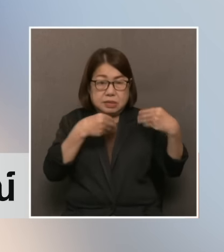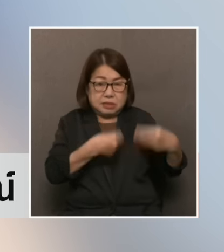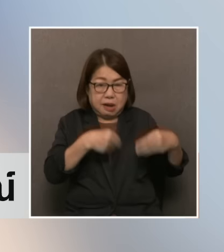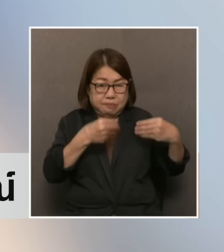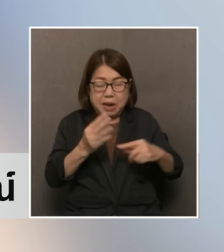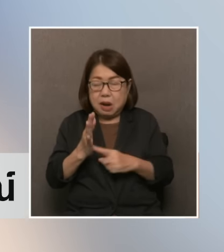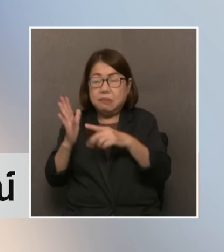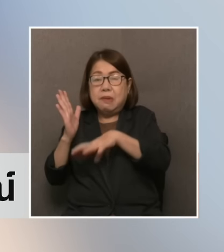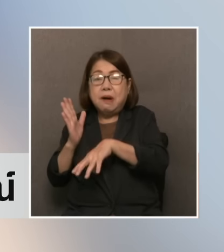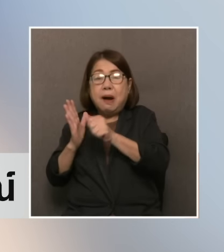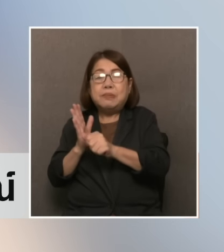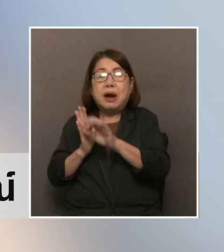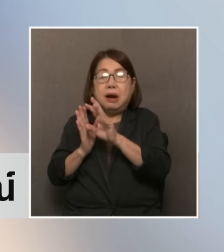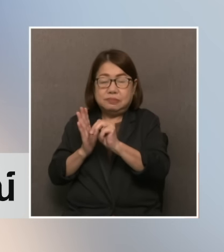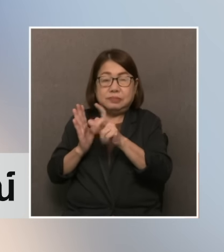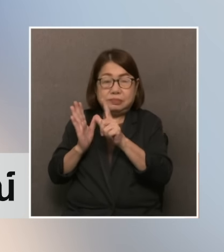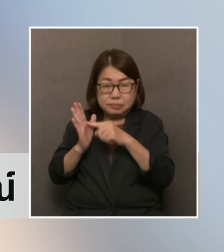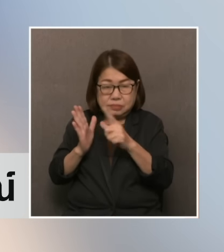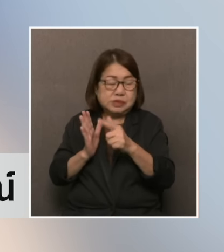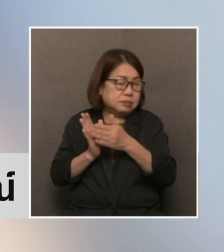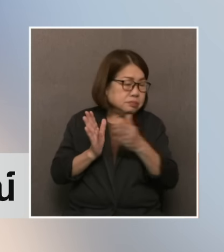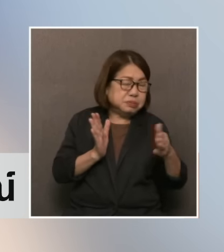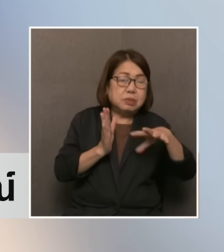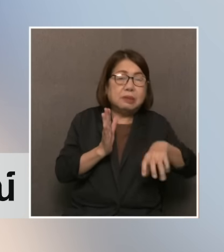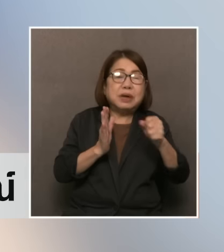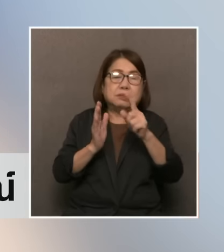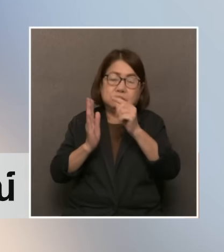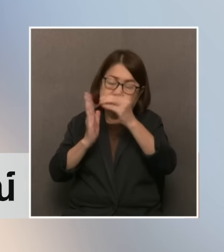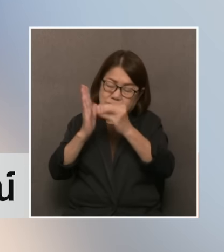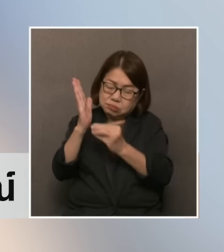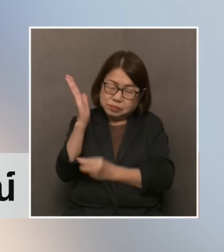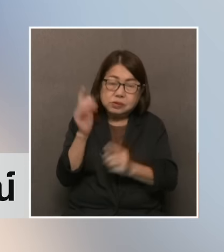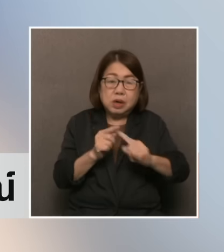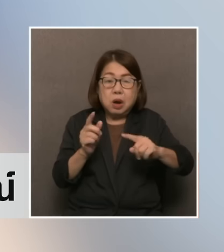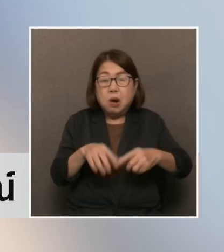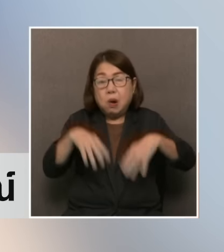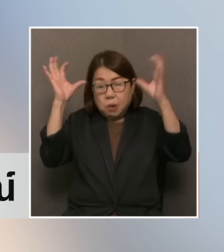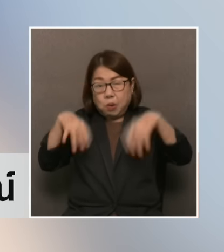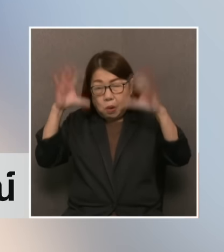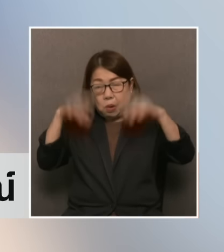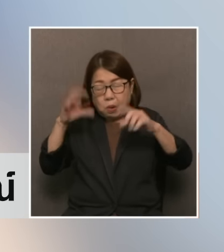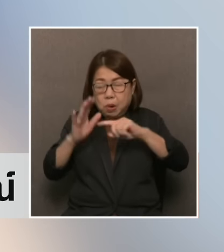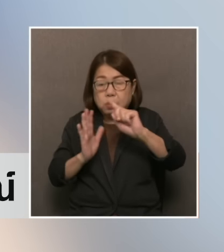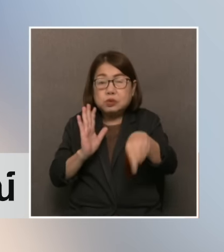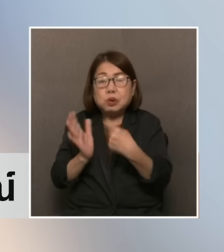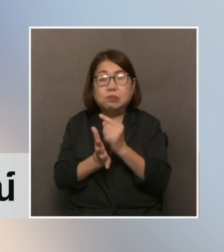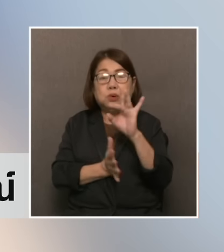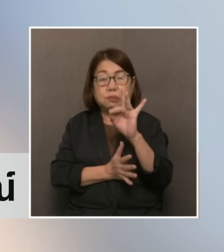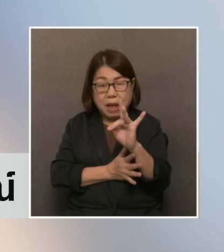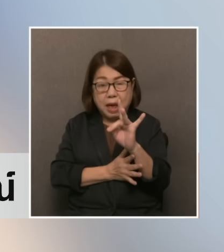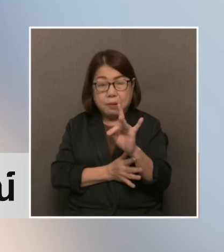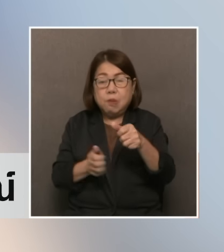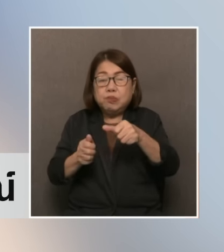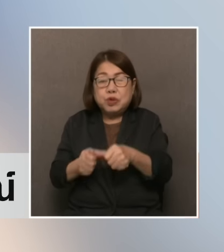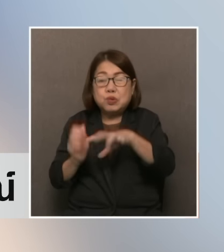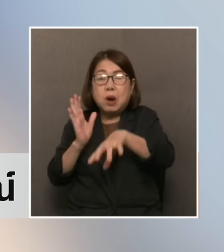บเป็ปร